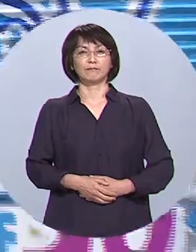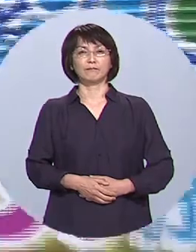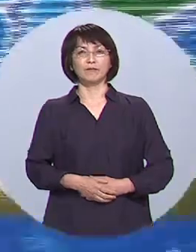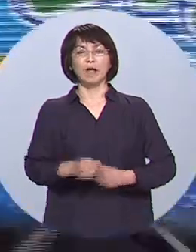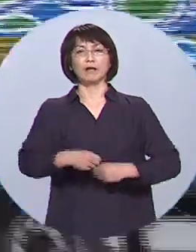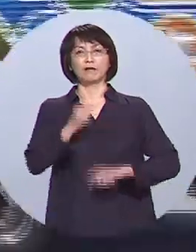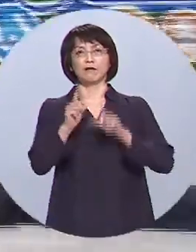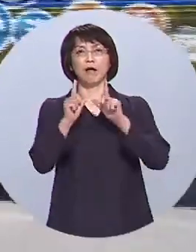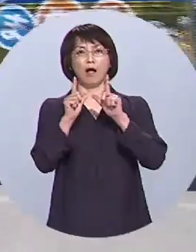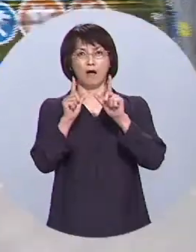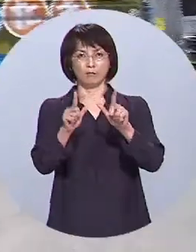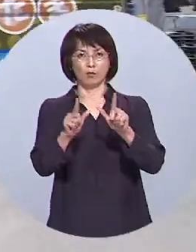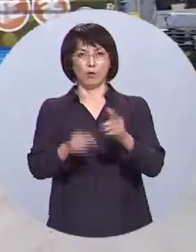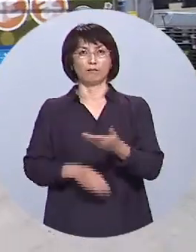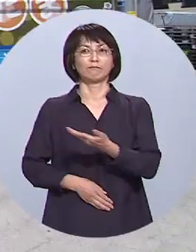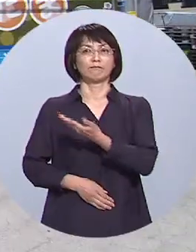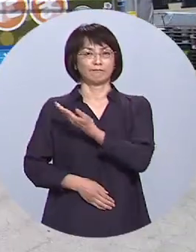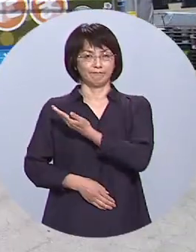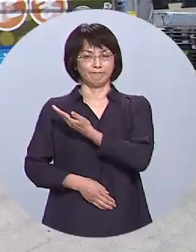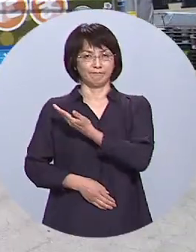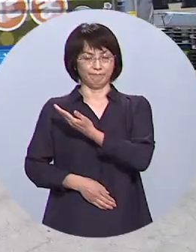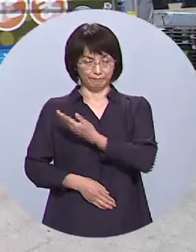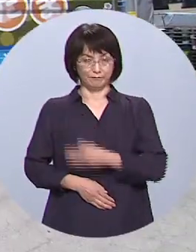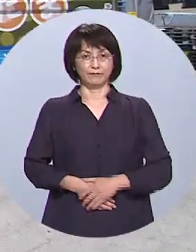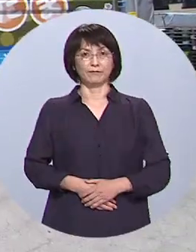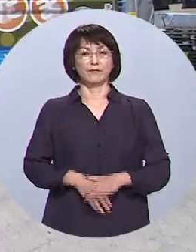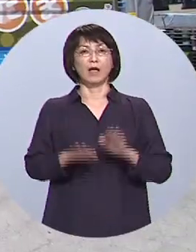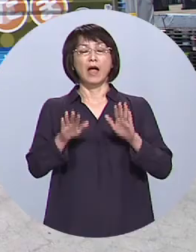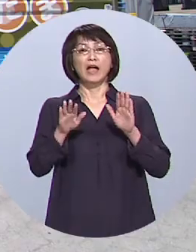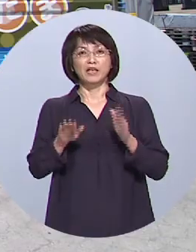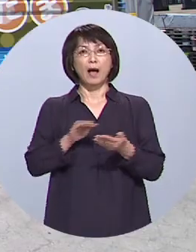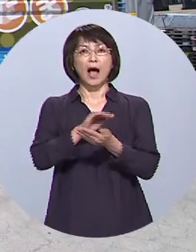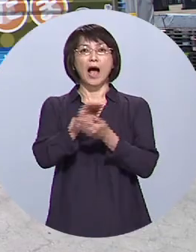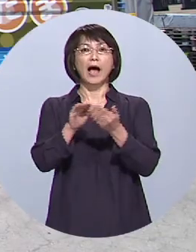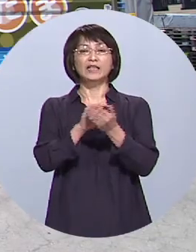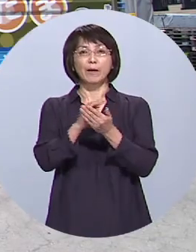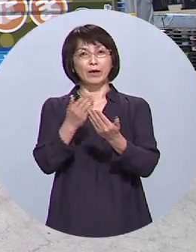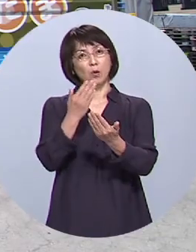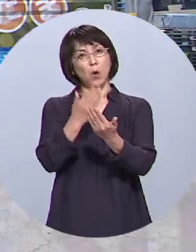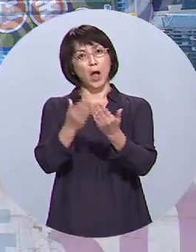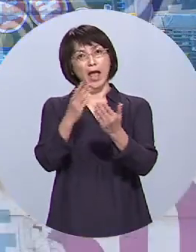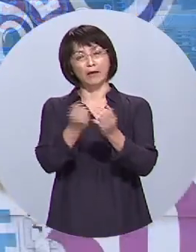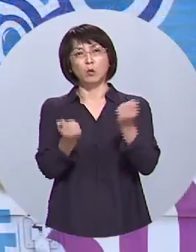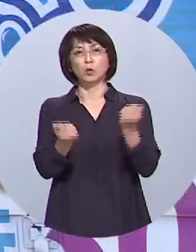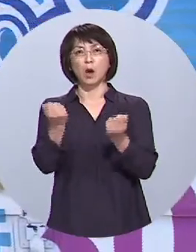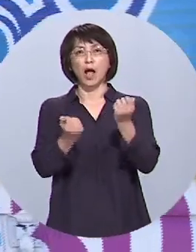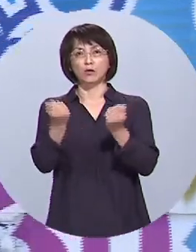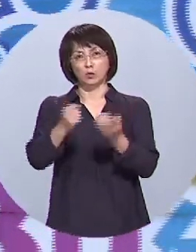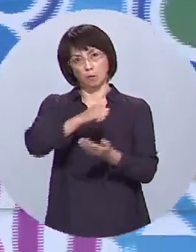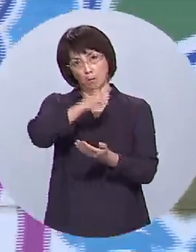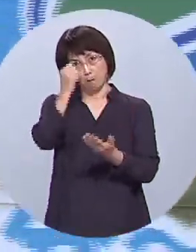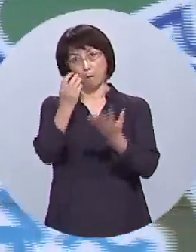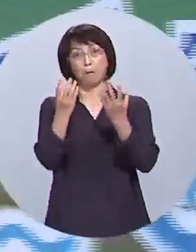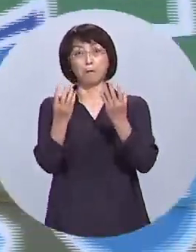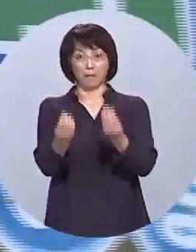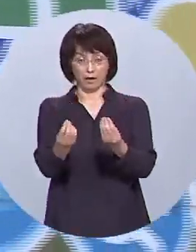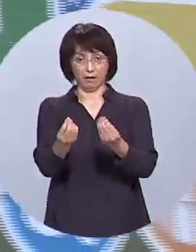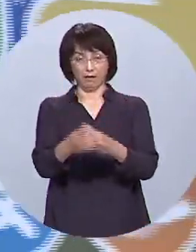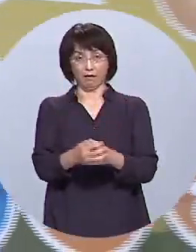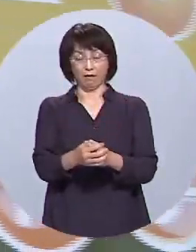解はこちらです。はい、今友のラッピングトラックが完成しました。 すごい、